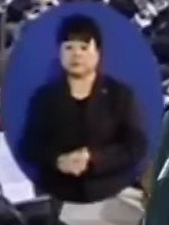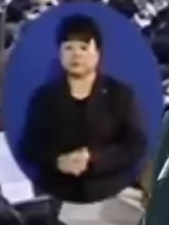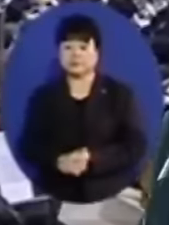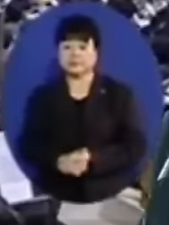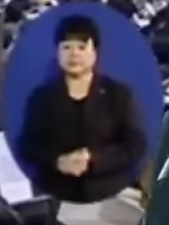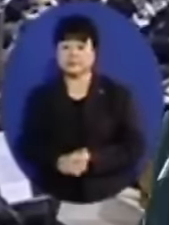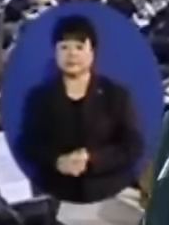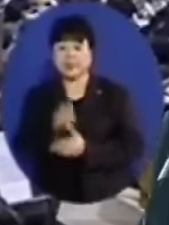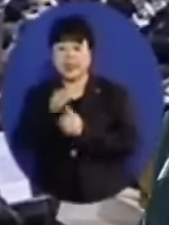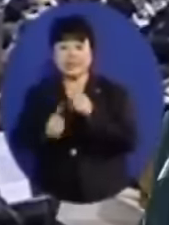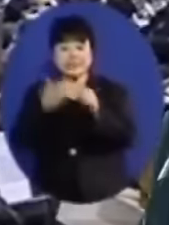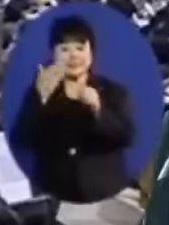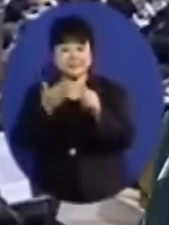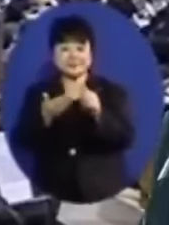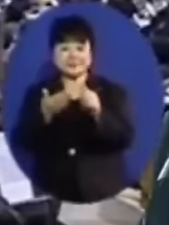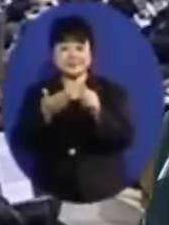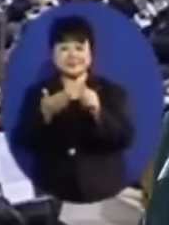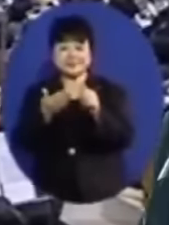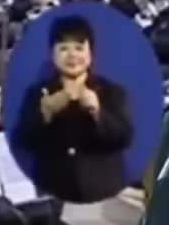하나님